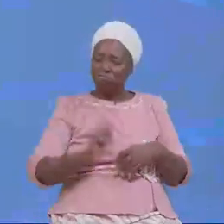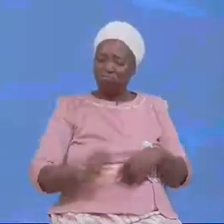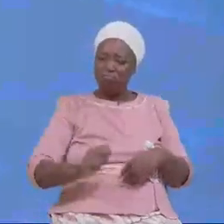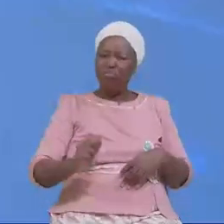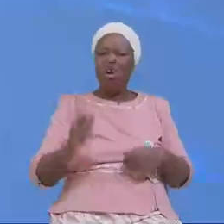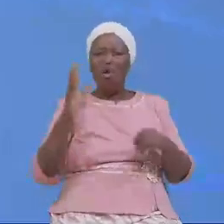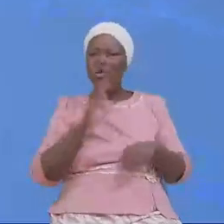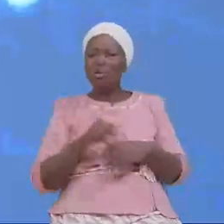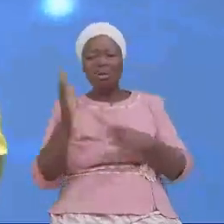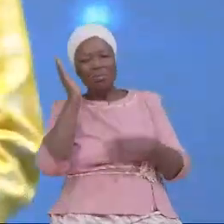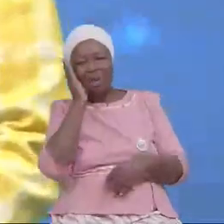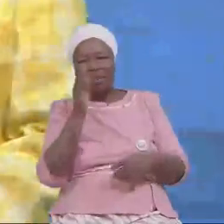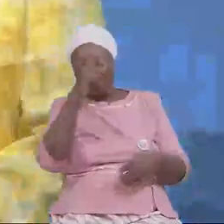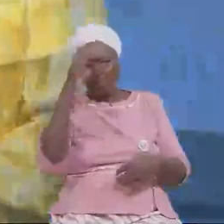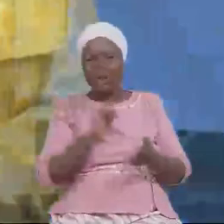Mais depuis,